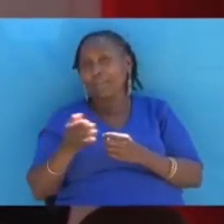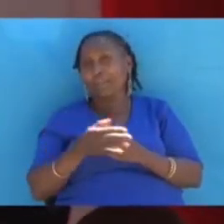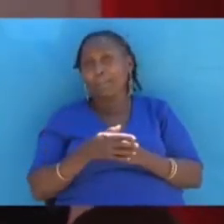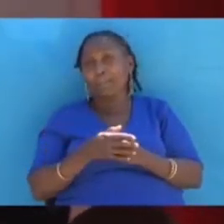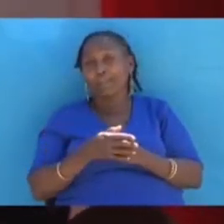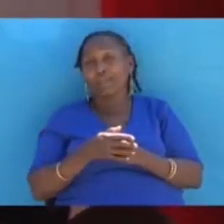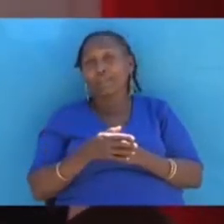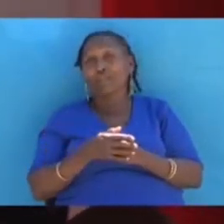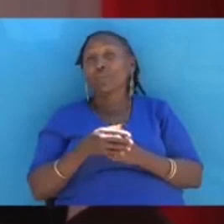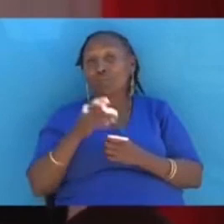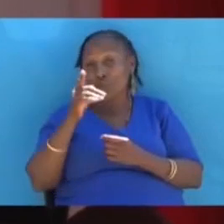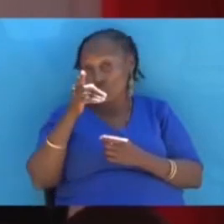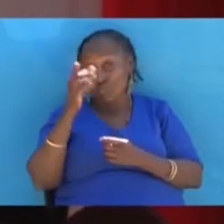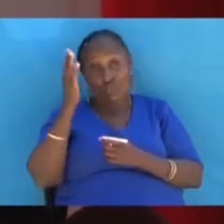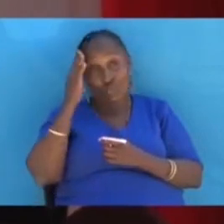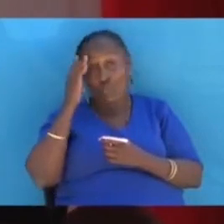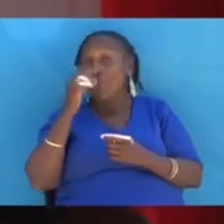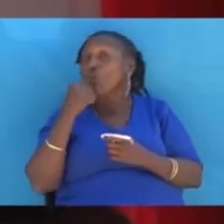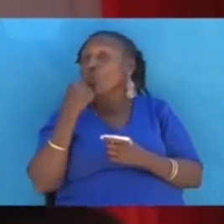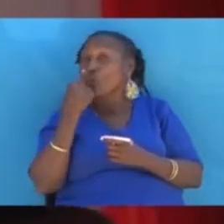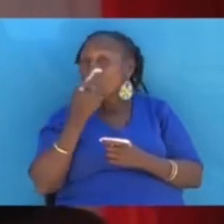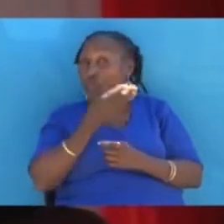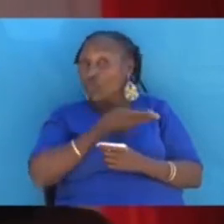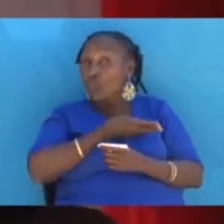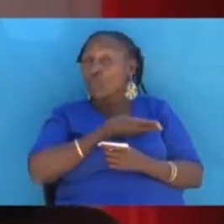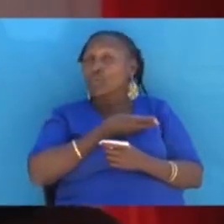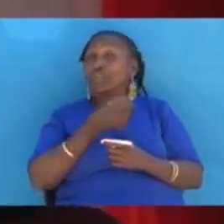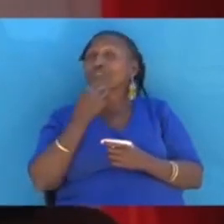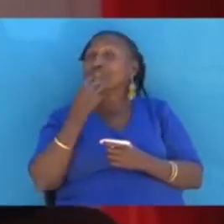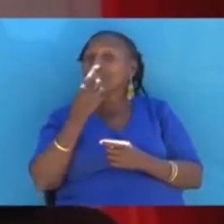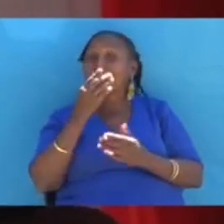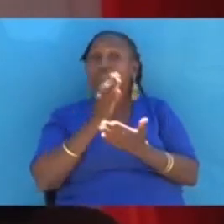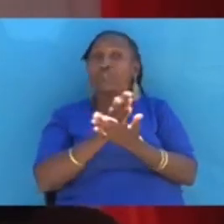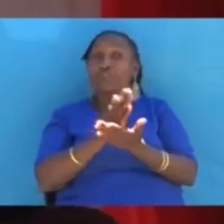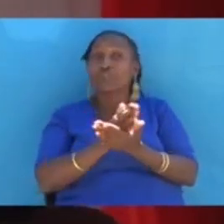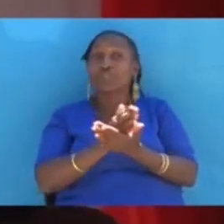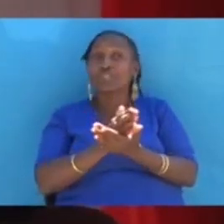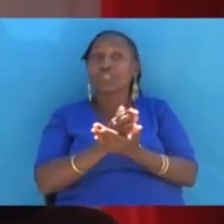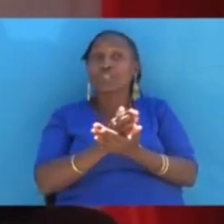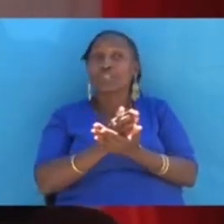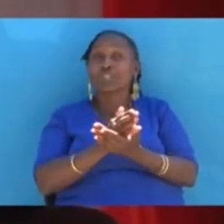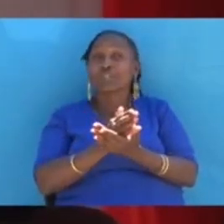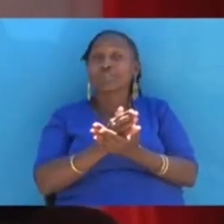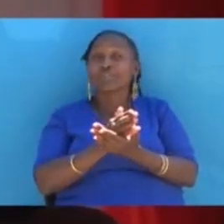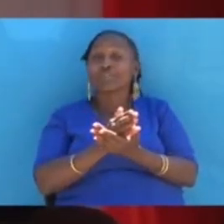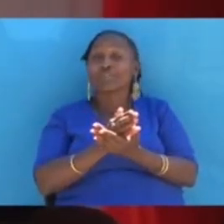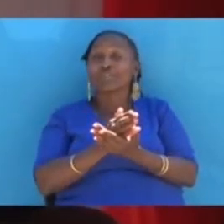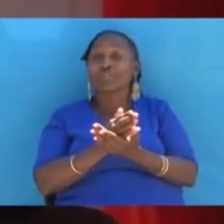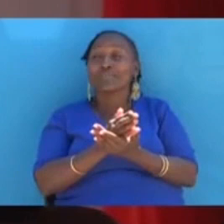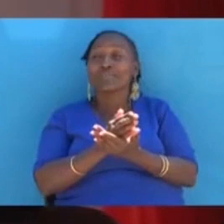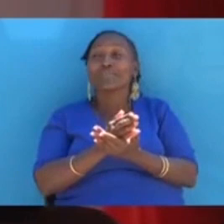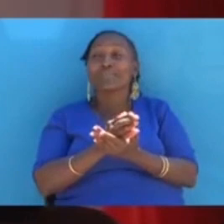Simnajua sisi ni watu ya kuongea ukweli. Tuongea ukweli ama tumdanganye?